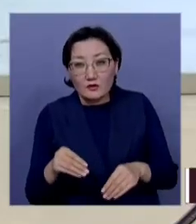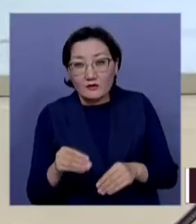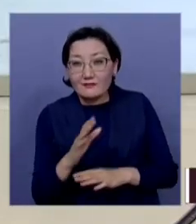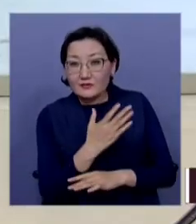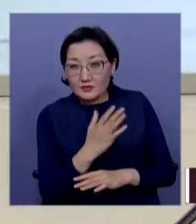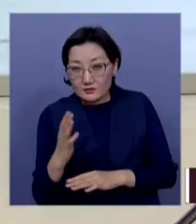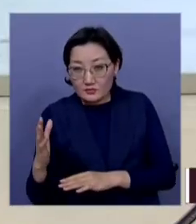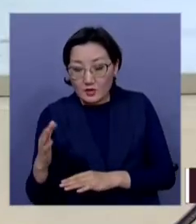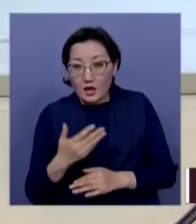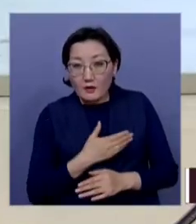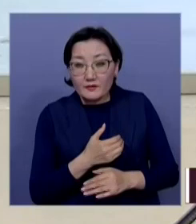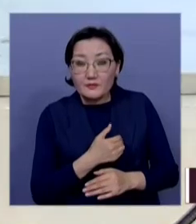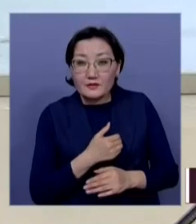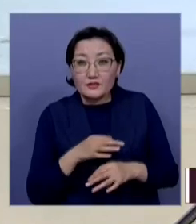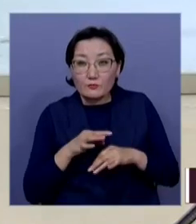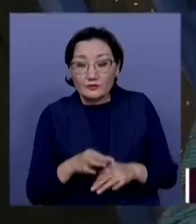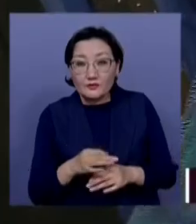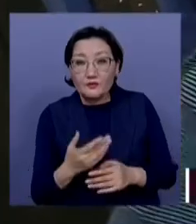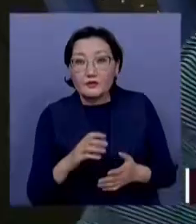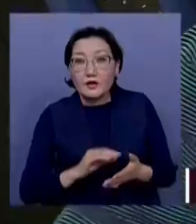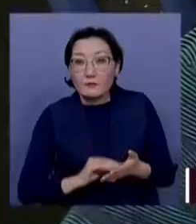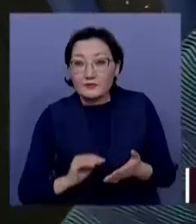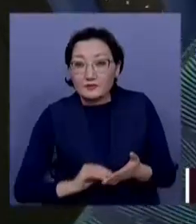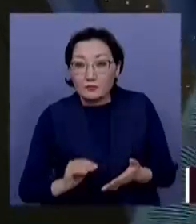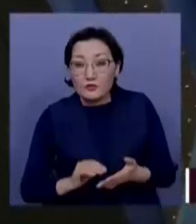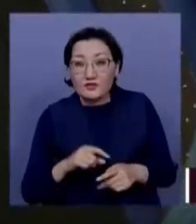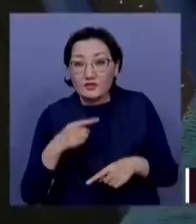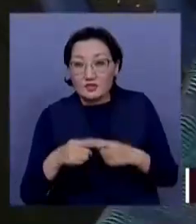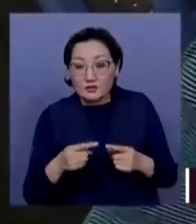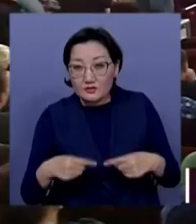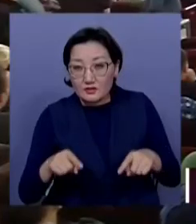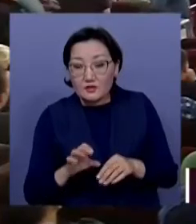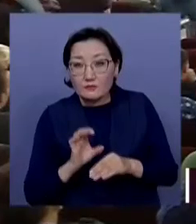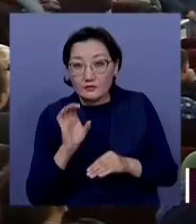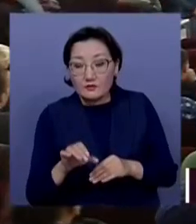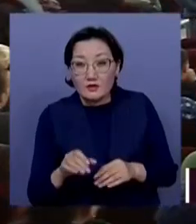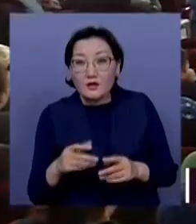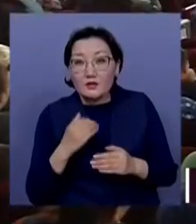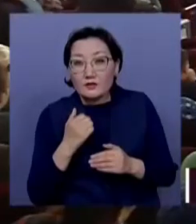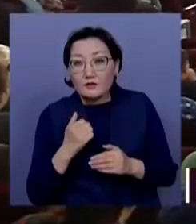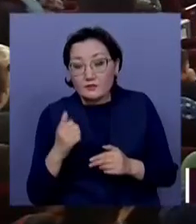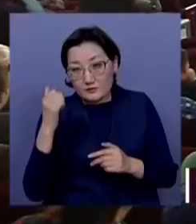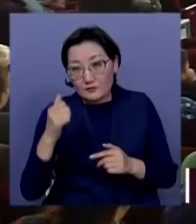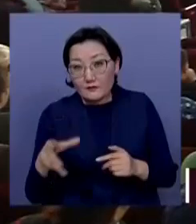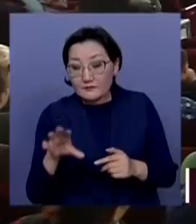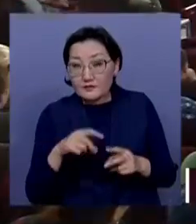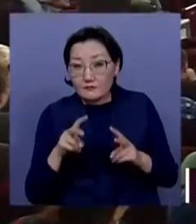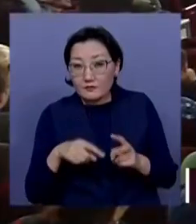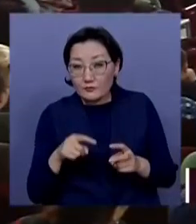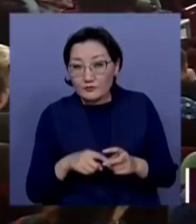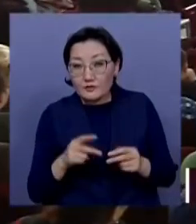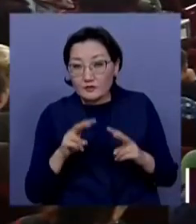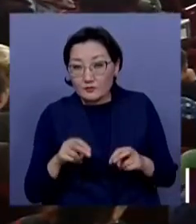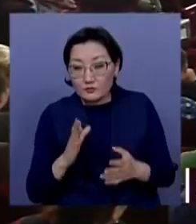леса. Мы хотим организовать, и я вам письмо уже через канцелярию направил. Спасибо, рассмотрим все вопросы.